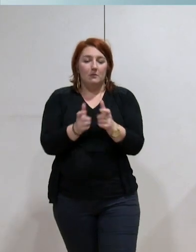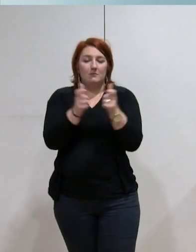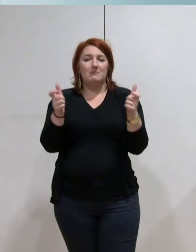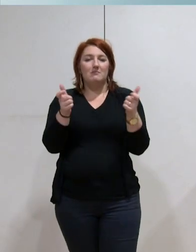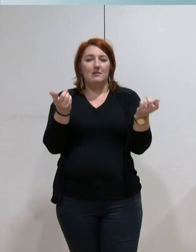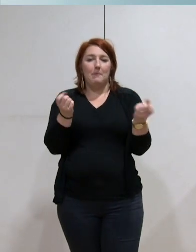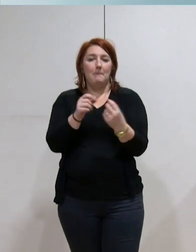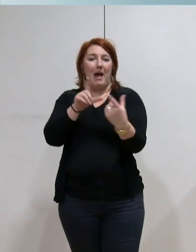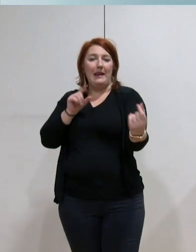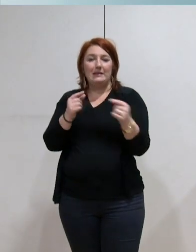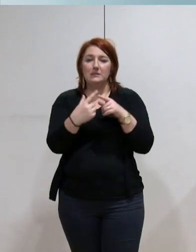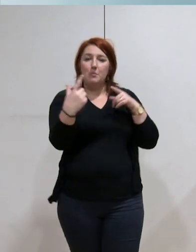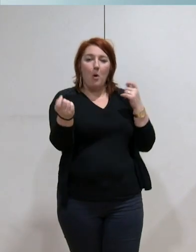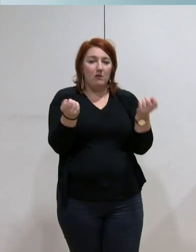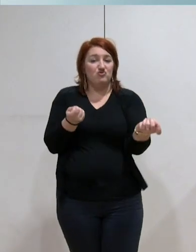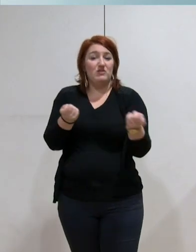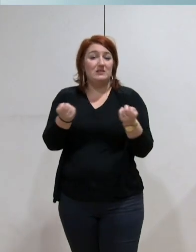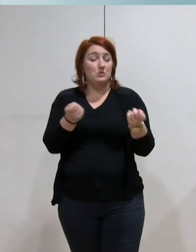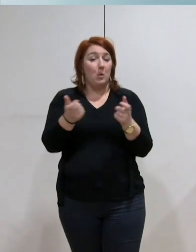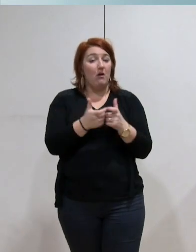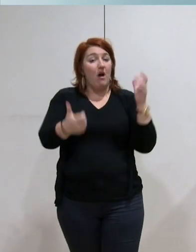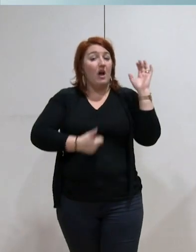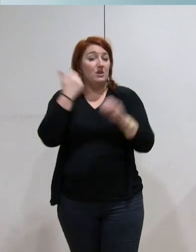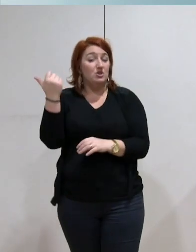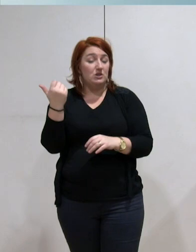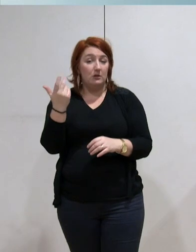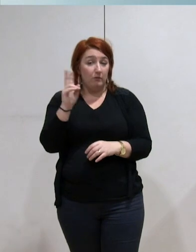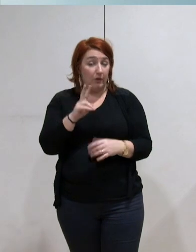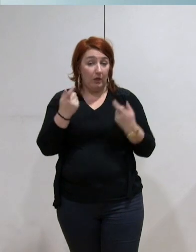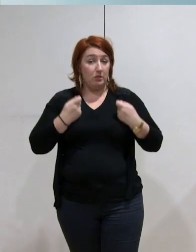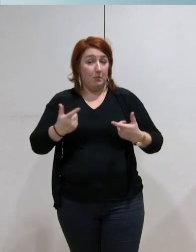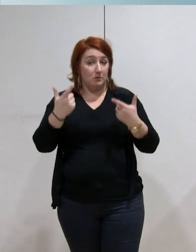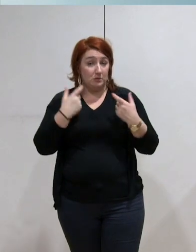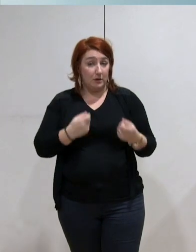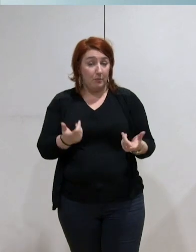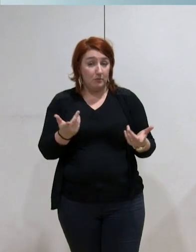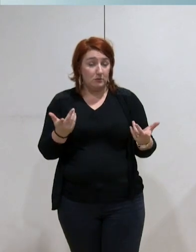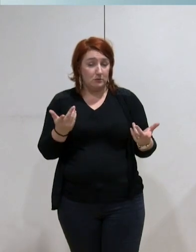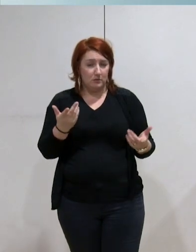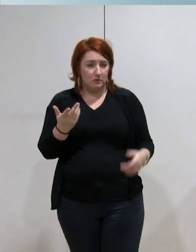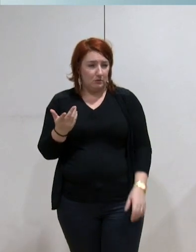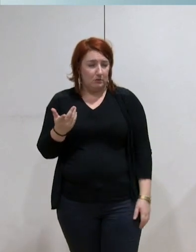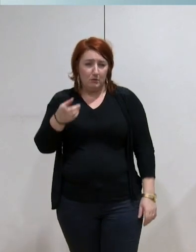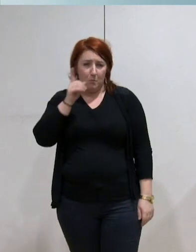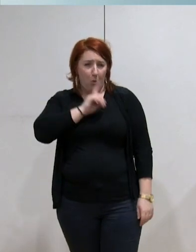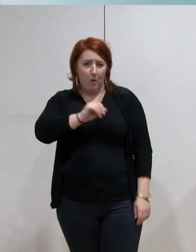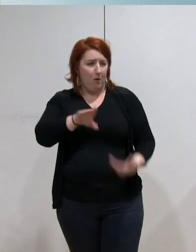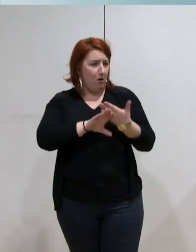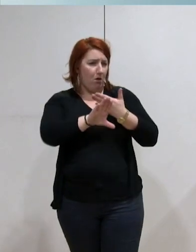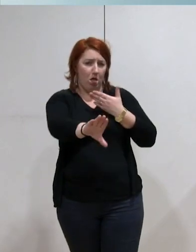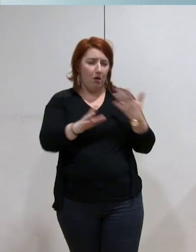des Sports oui ce sont des dépenses don la ville la ville aurait pu s'épargner